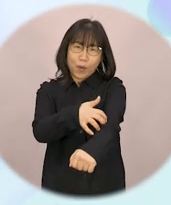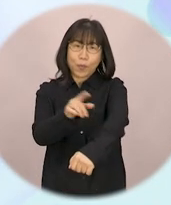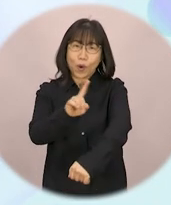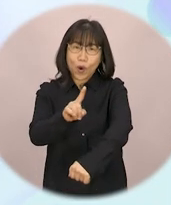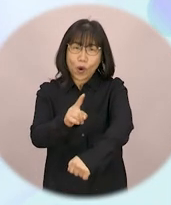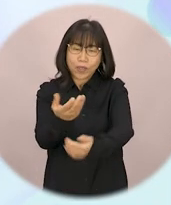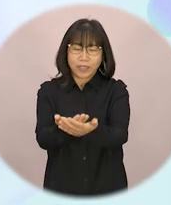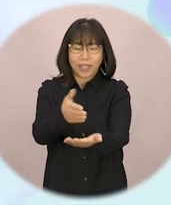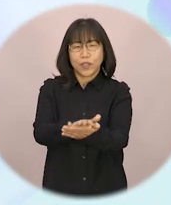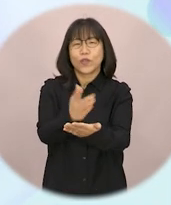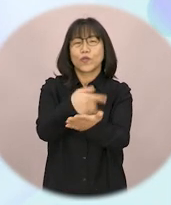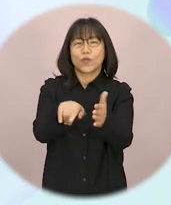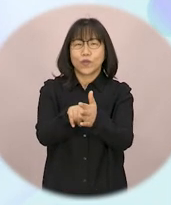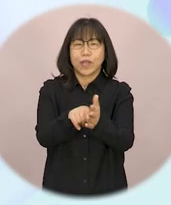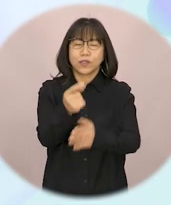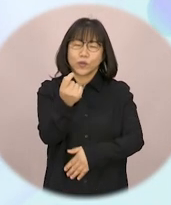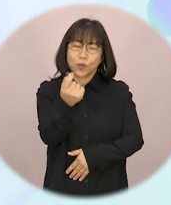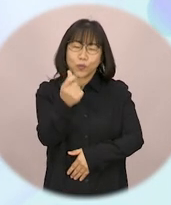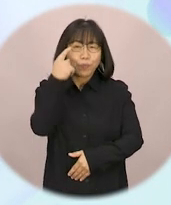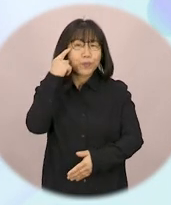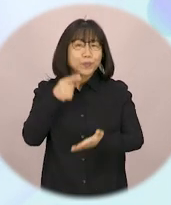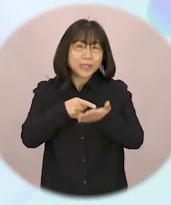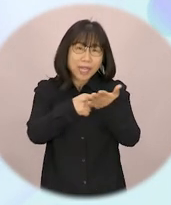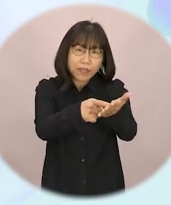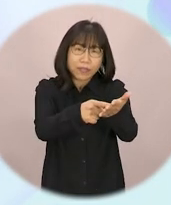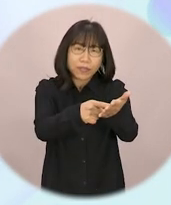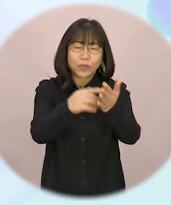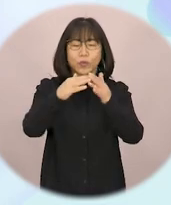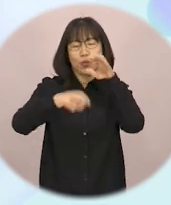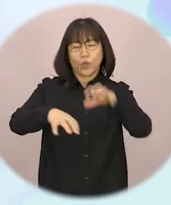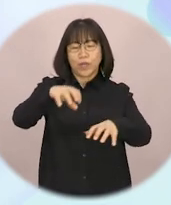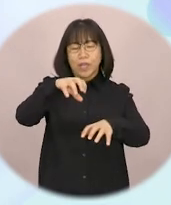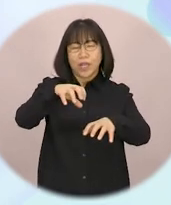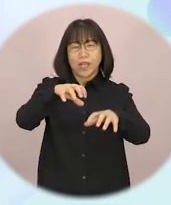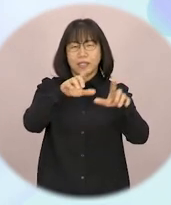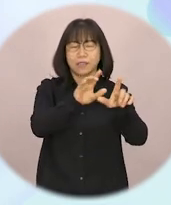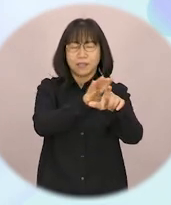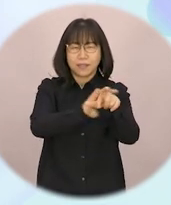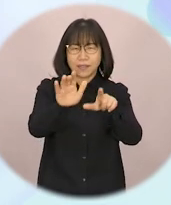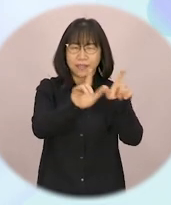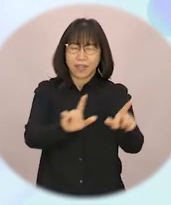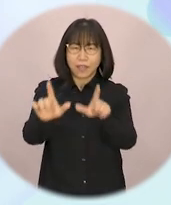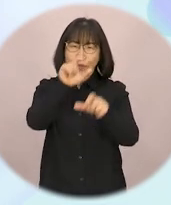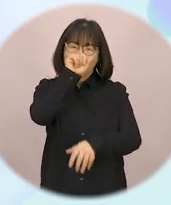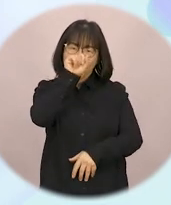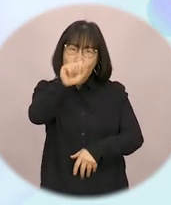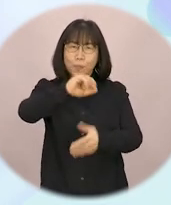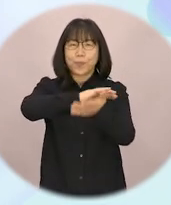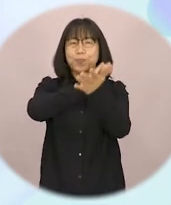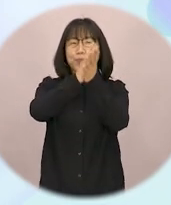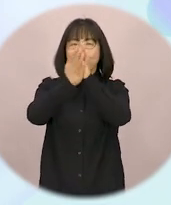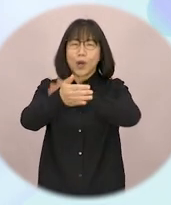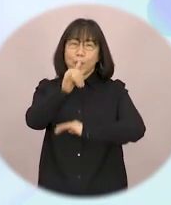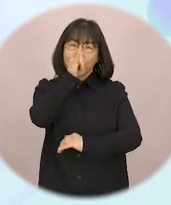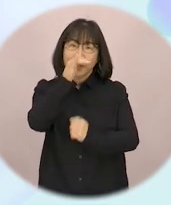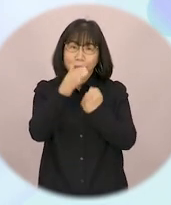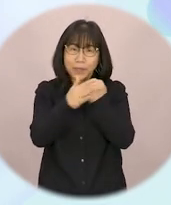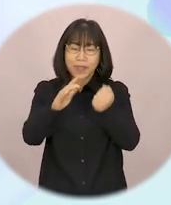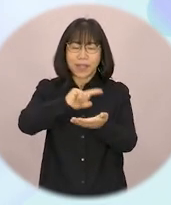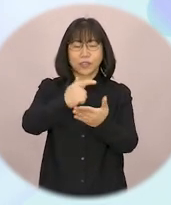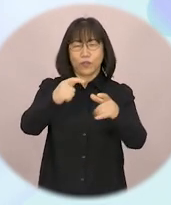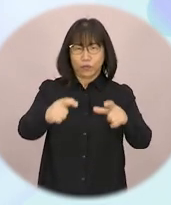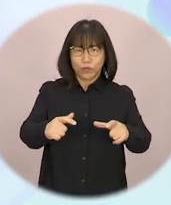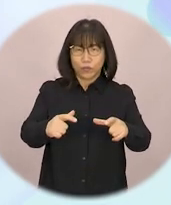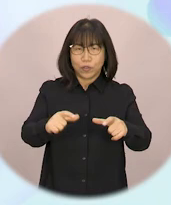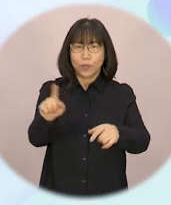수 있는 작은 제안으로 우리 동네가 살기 좋은 것으로 변화하고 있습니다 강서구가 이런 국민들의 지역 문제 해결을